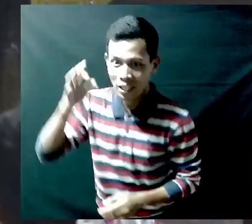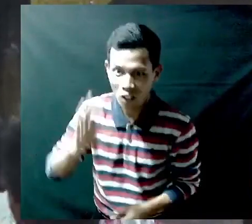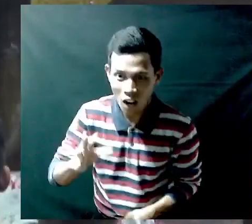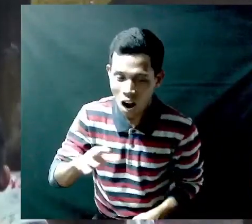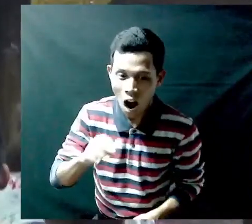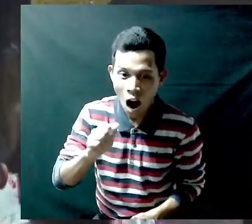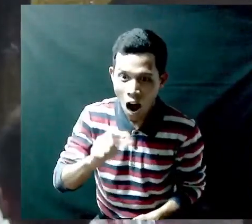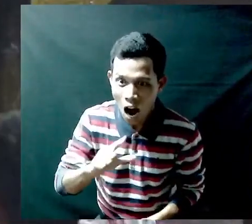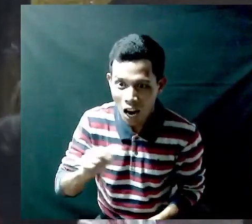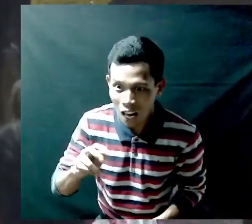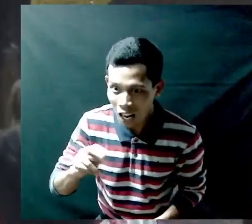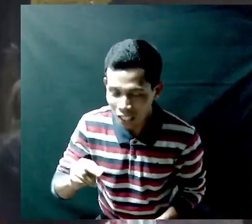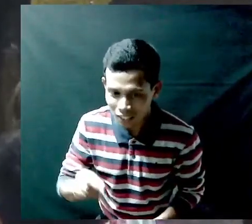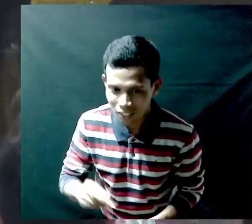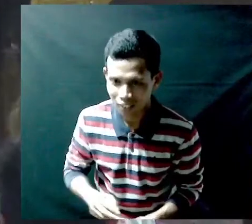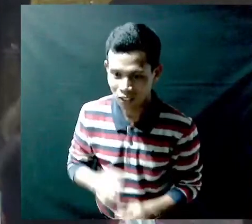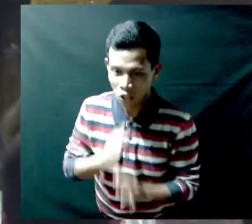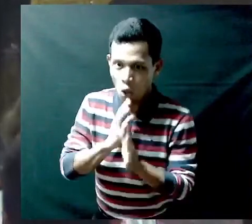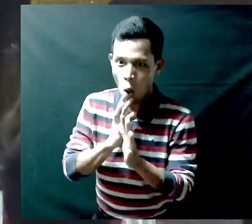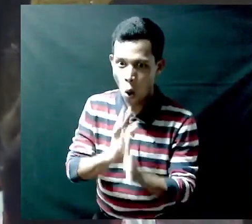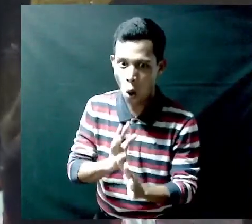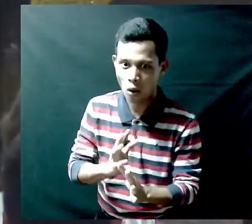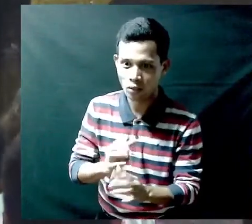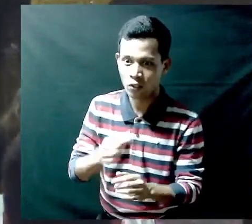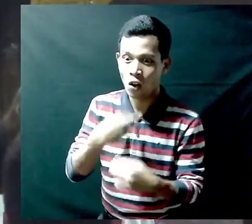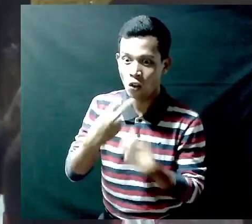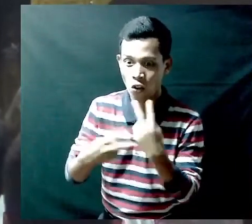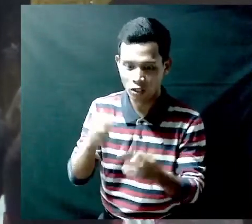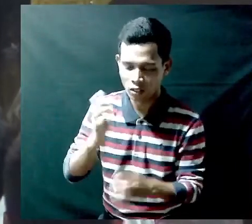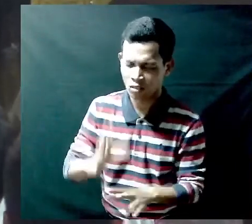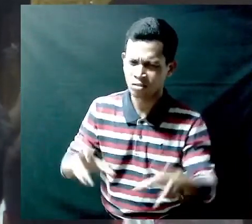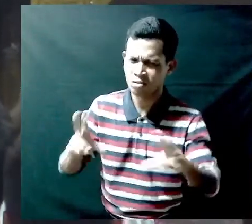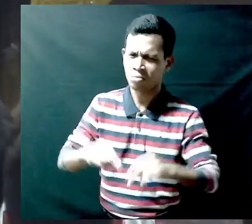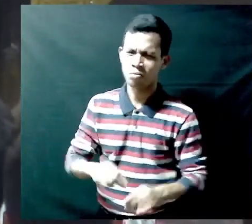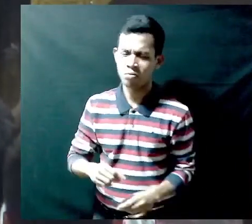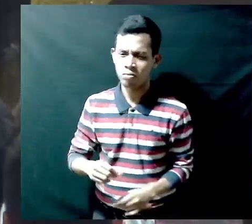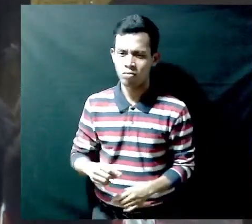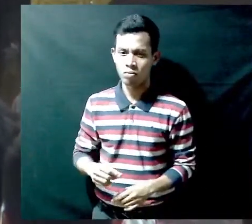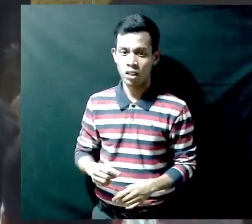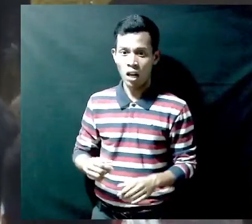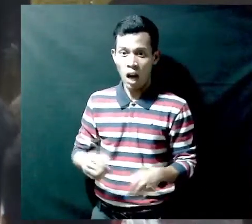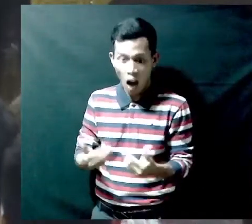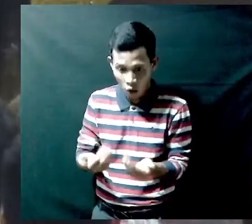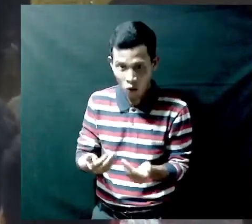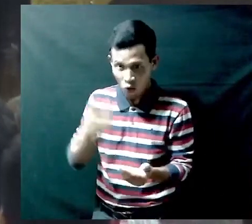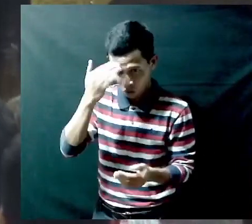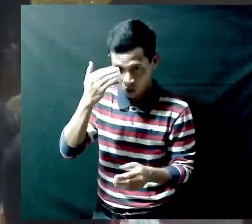revelation. You want to know the voice of God? Read your Bible.